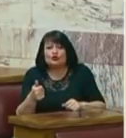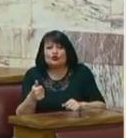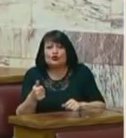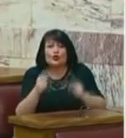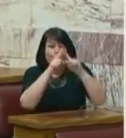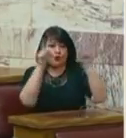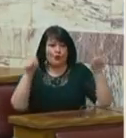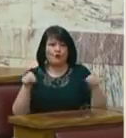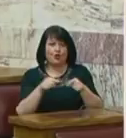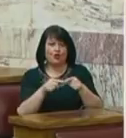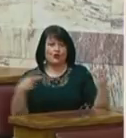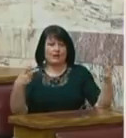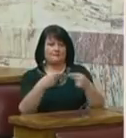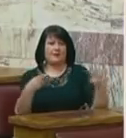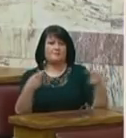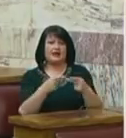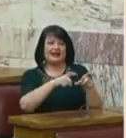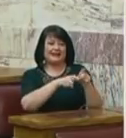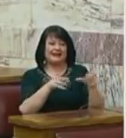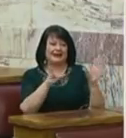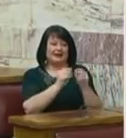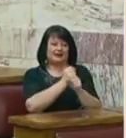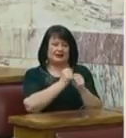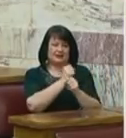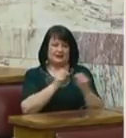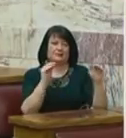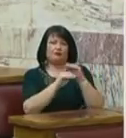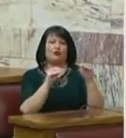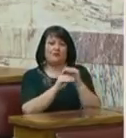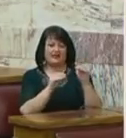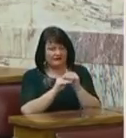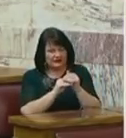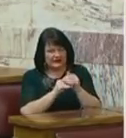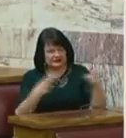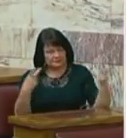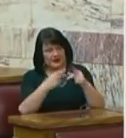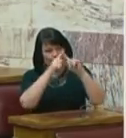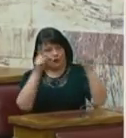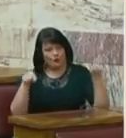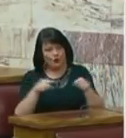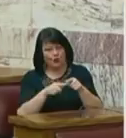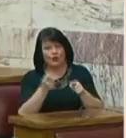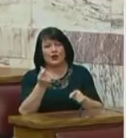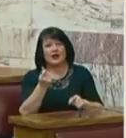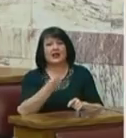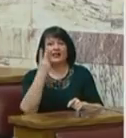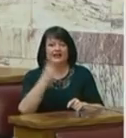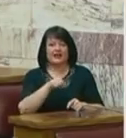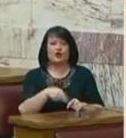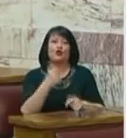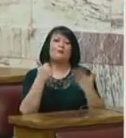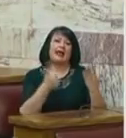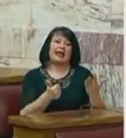ομόλογα φαρμακευτικών εταιριών και προμηθευτών υγειονομικού υλικού ύψους